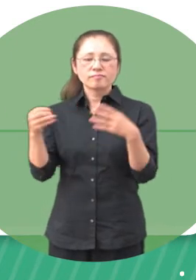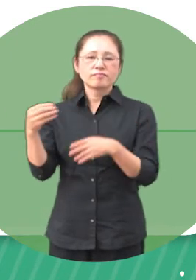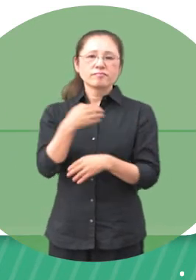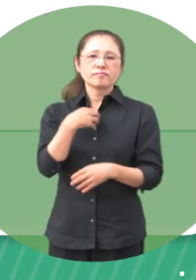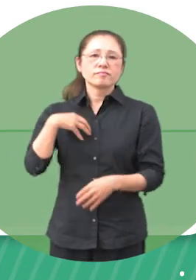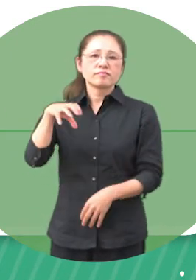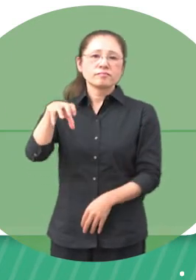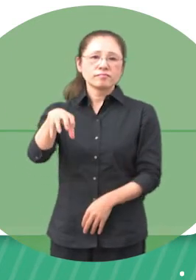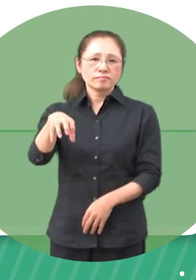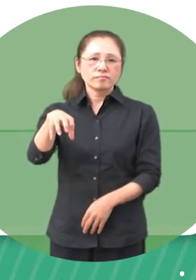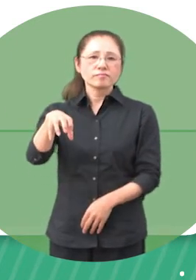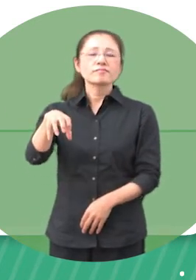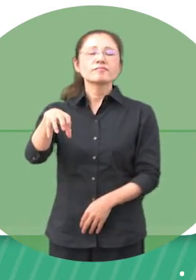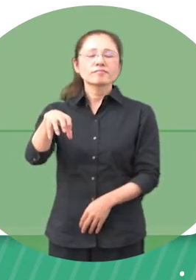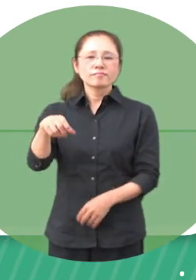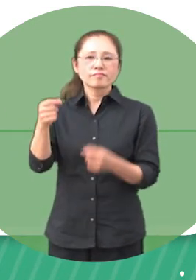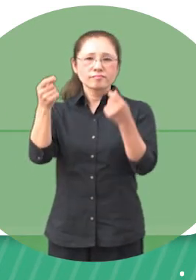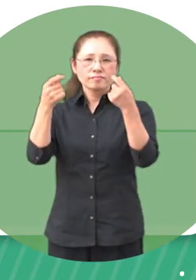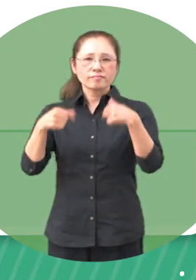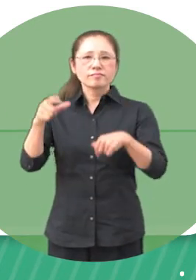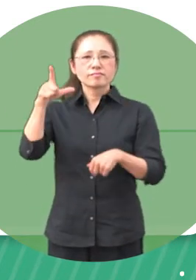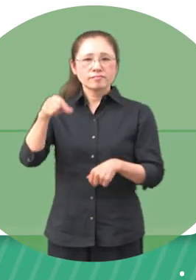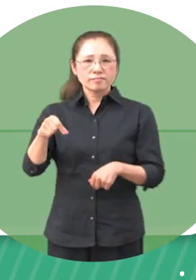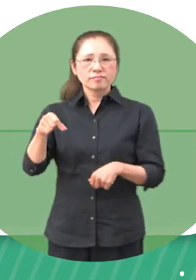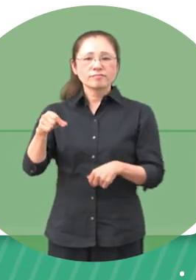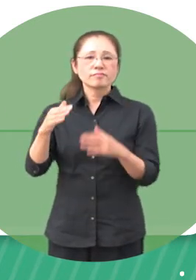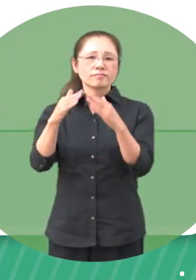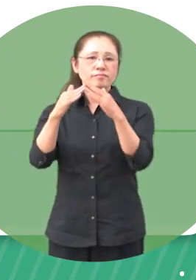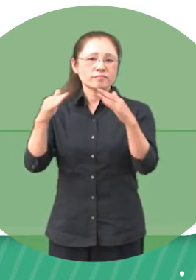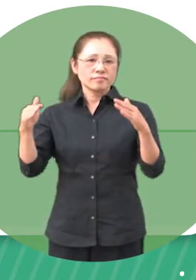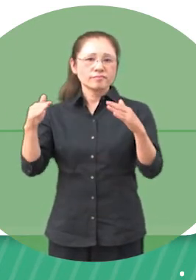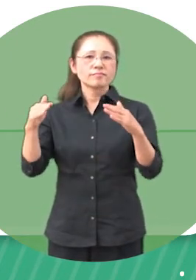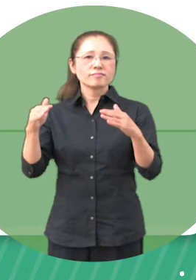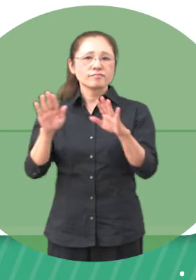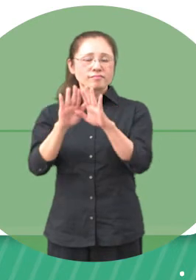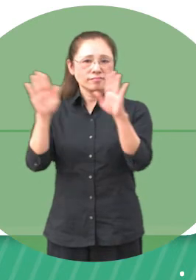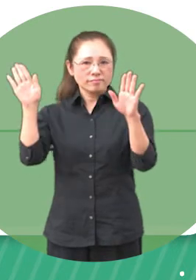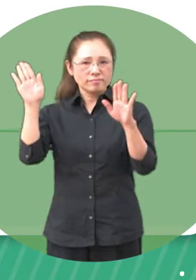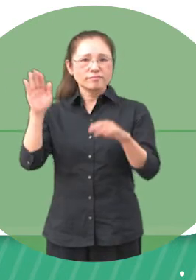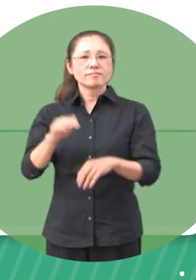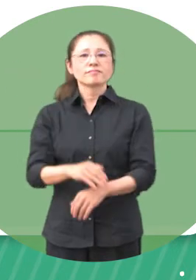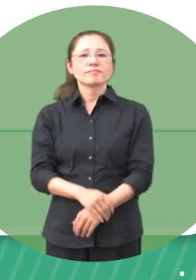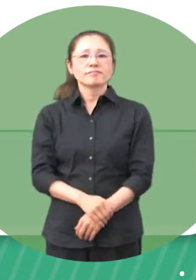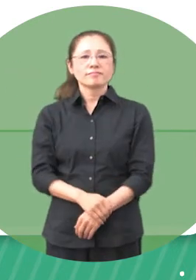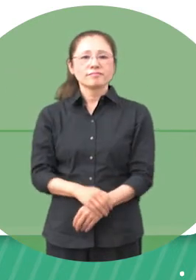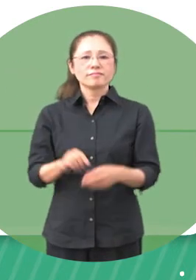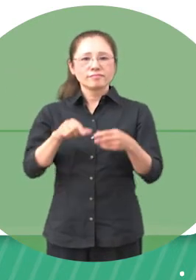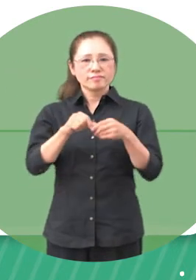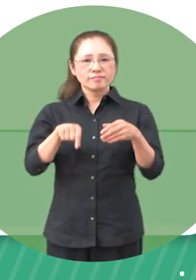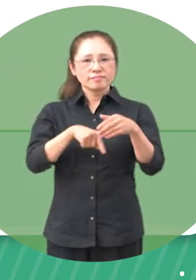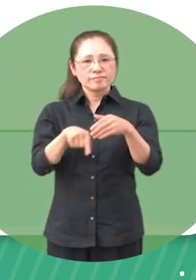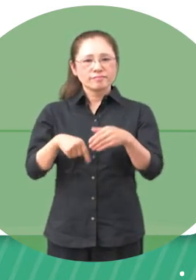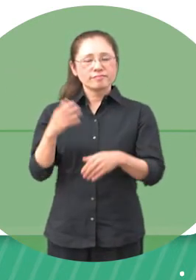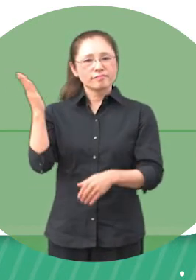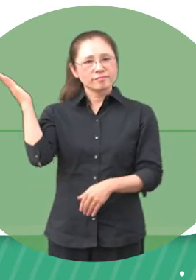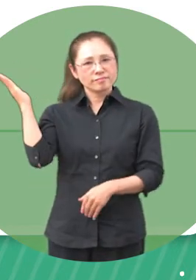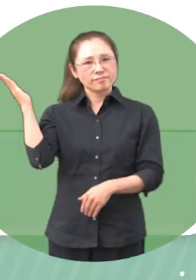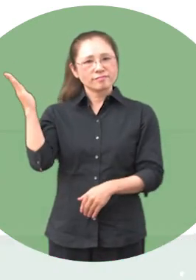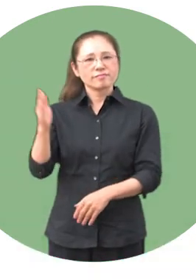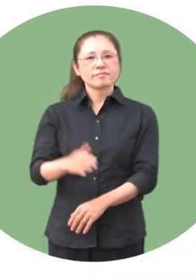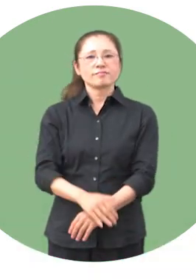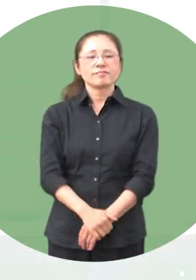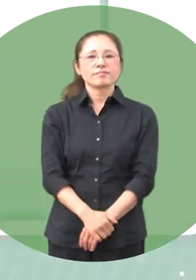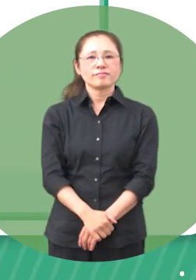場として毎月分かち合いの会を開催しています。詳しくはご覧のところまで。